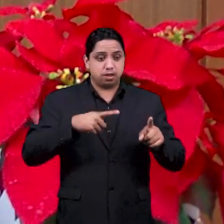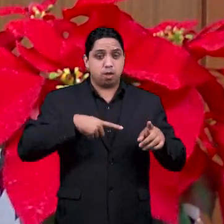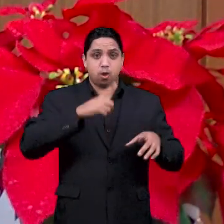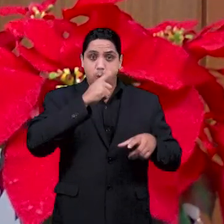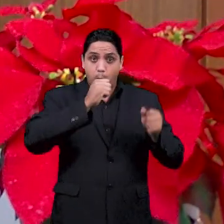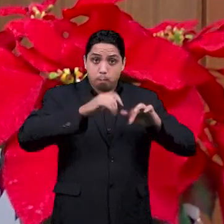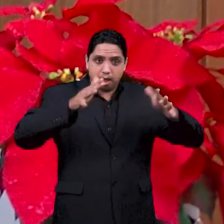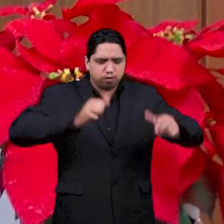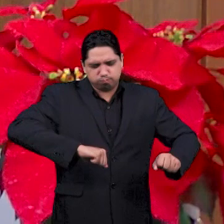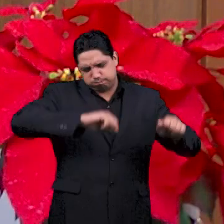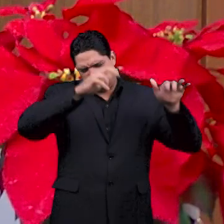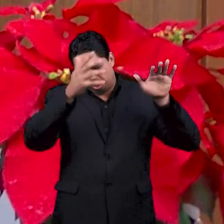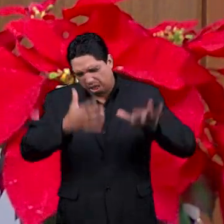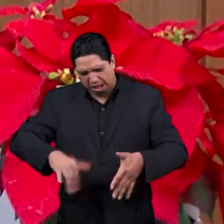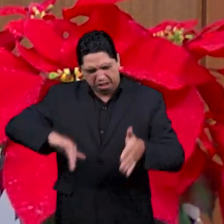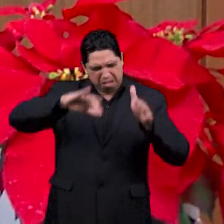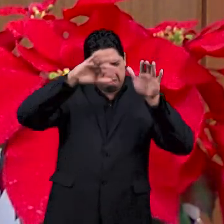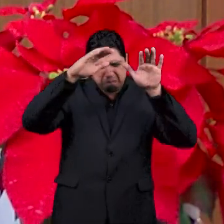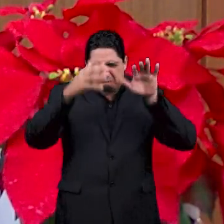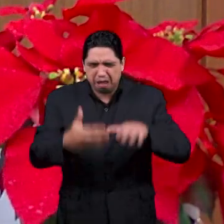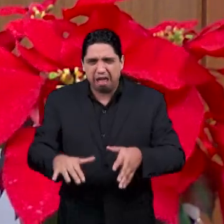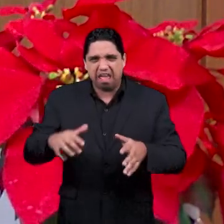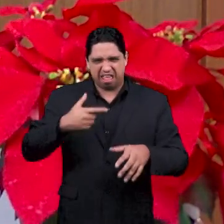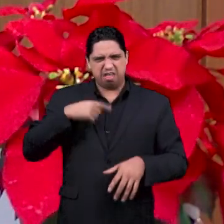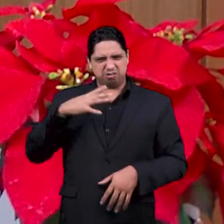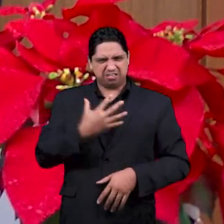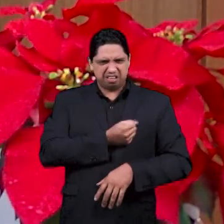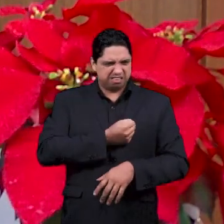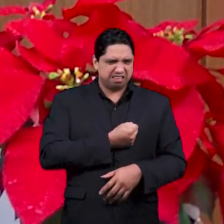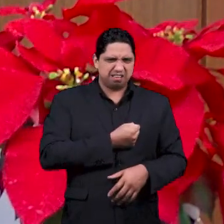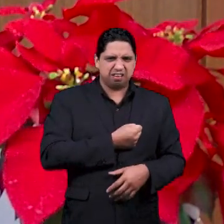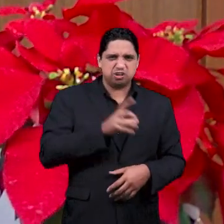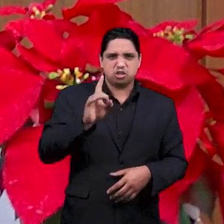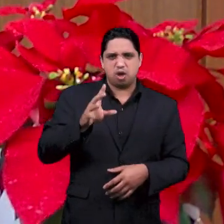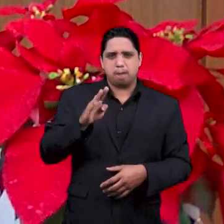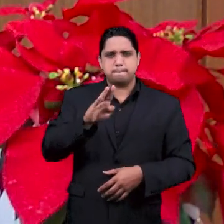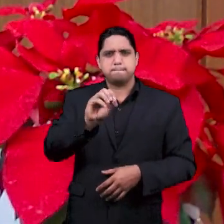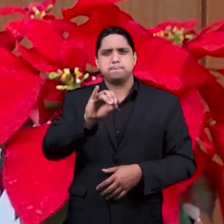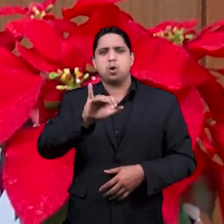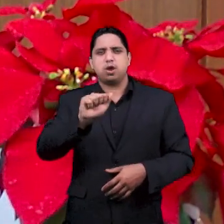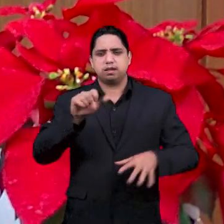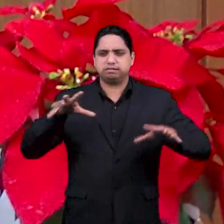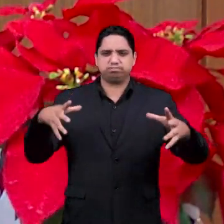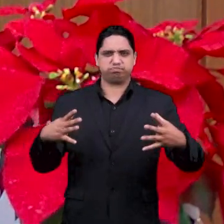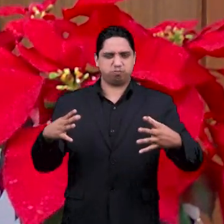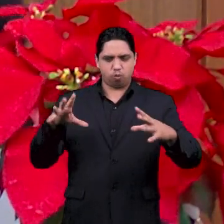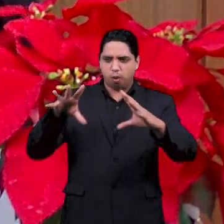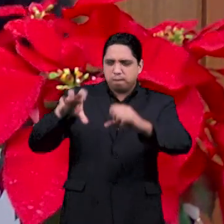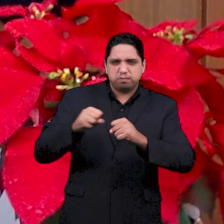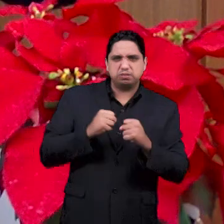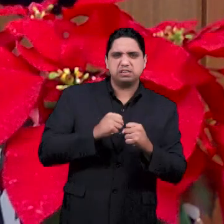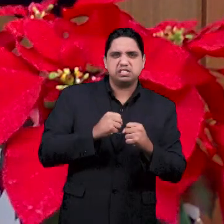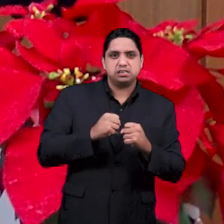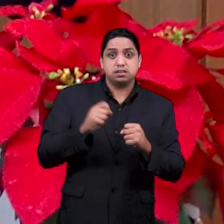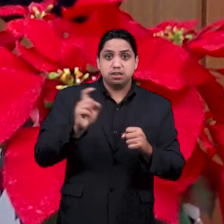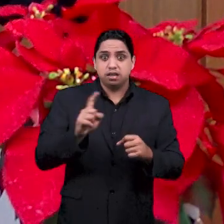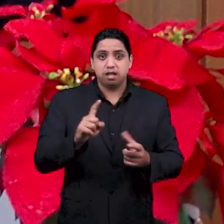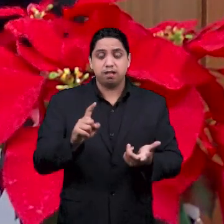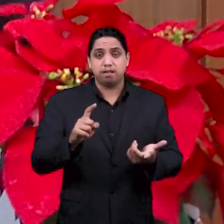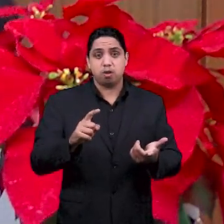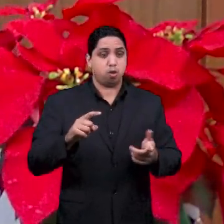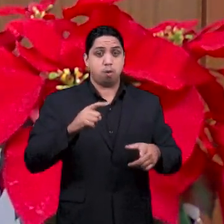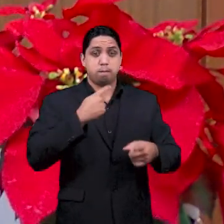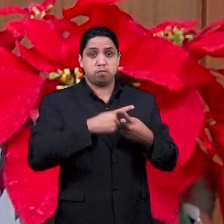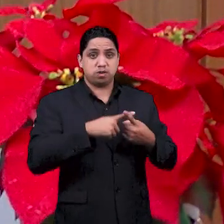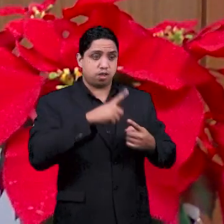спасательный круг, и все. И многие понимают спасение таким образом, историческое спасение. Когда мы говорим об историческом спасении,